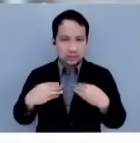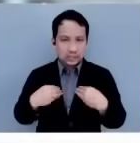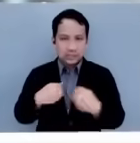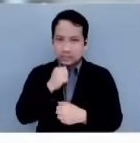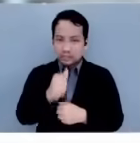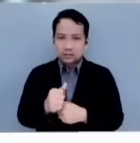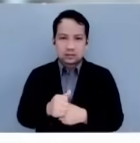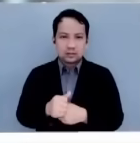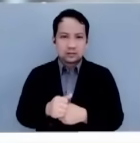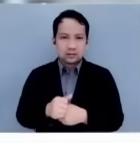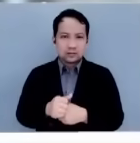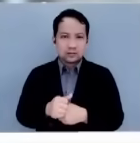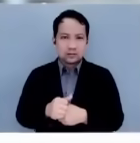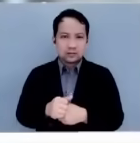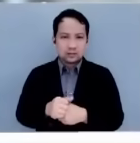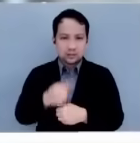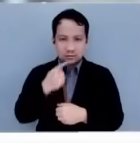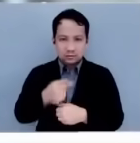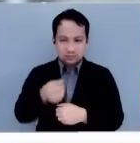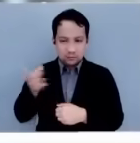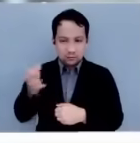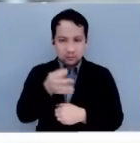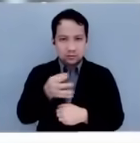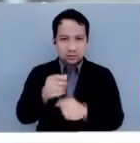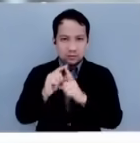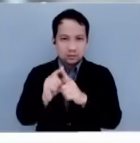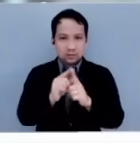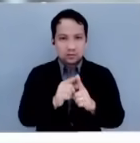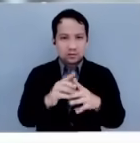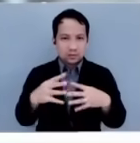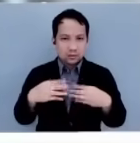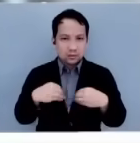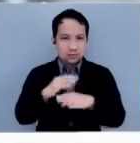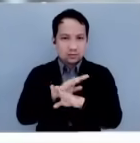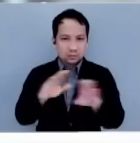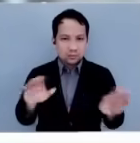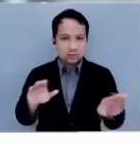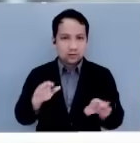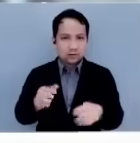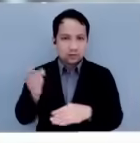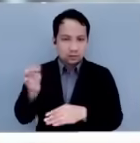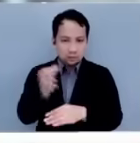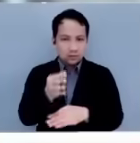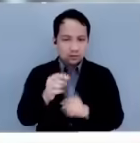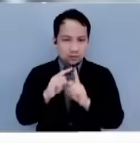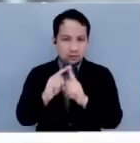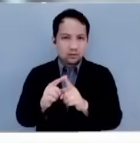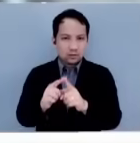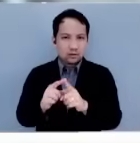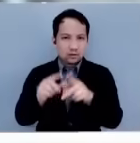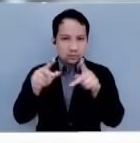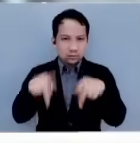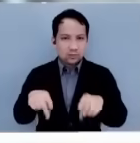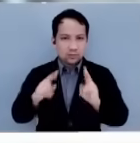kayo Pinagmumura dito Ayaw naw murah yung